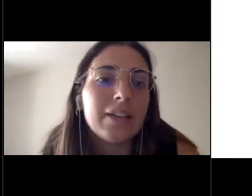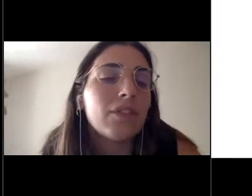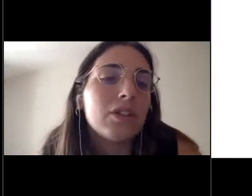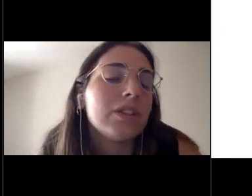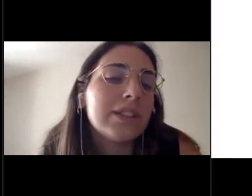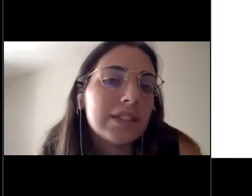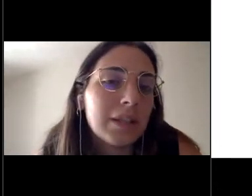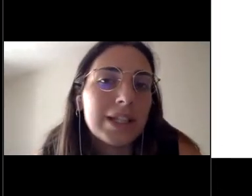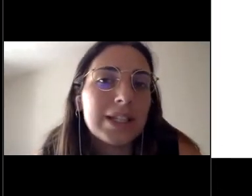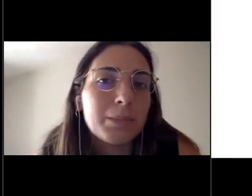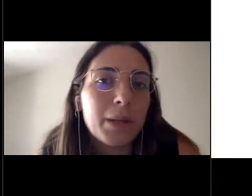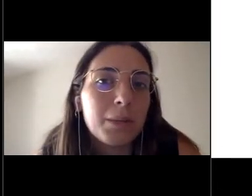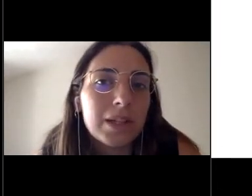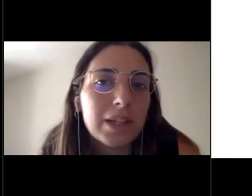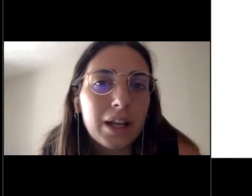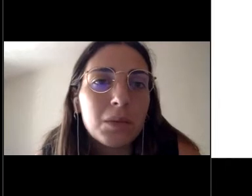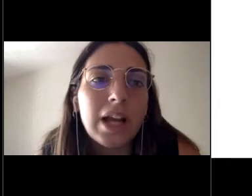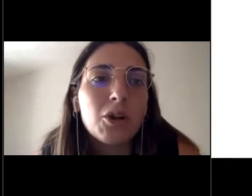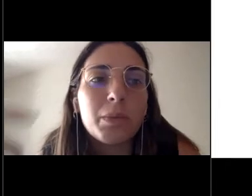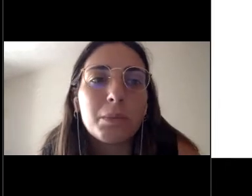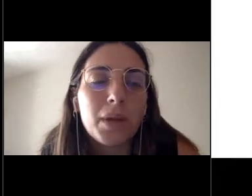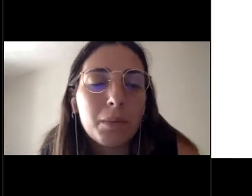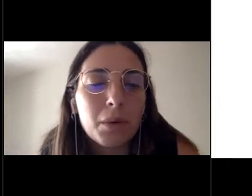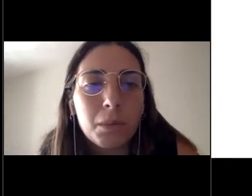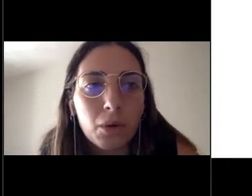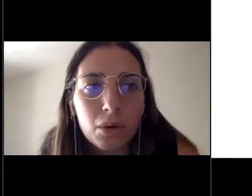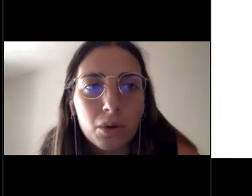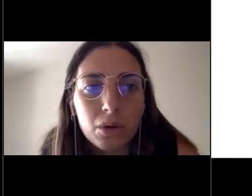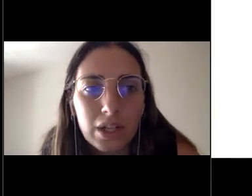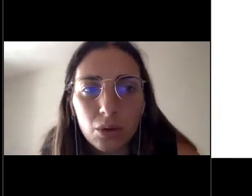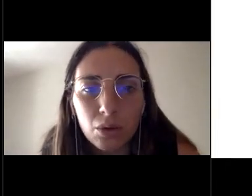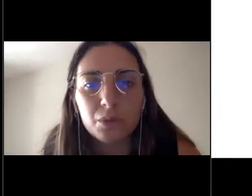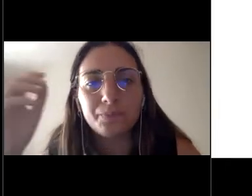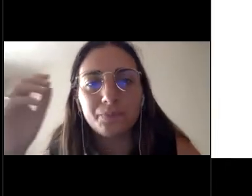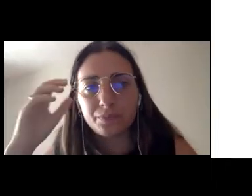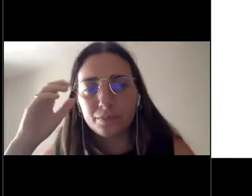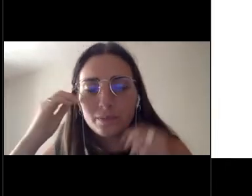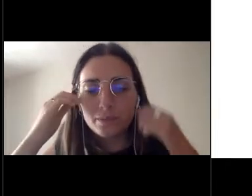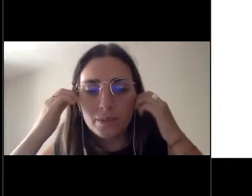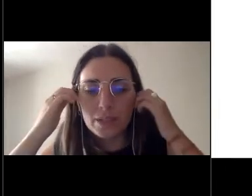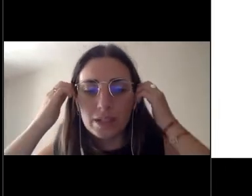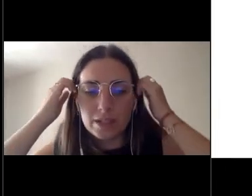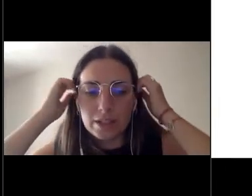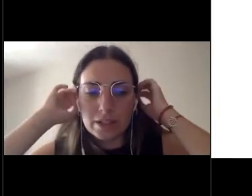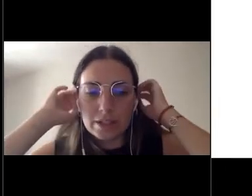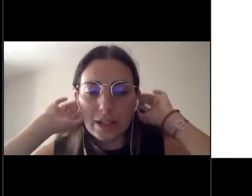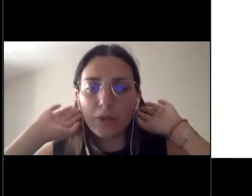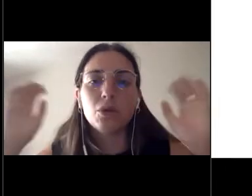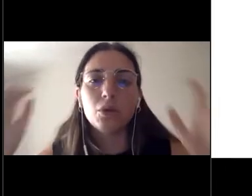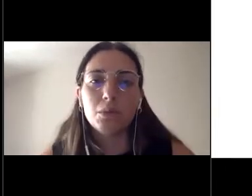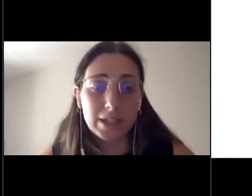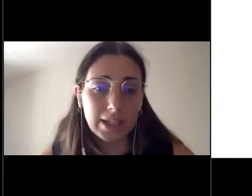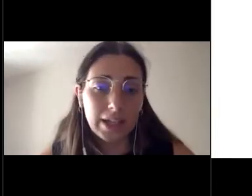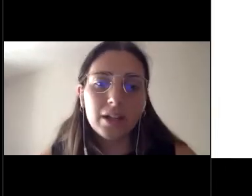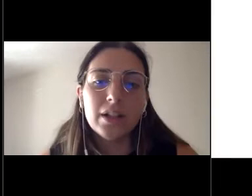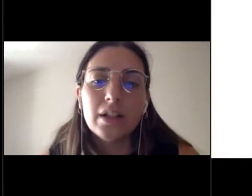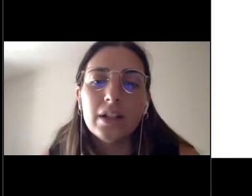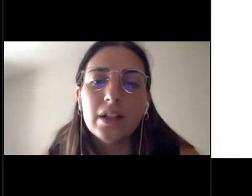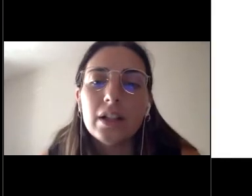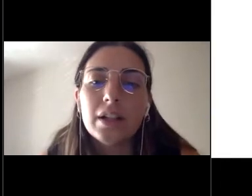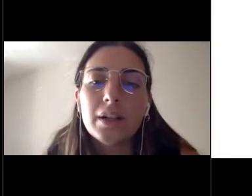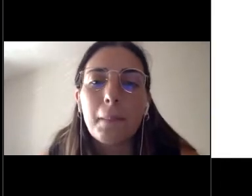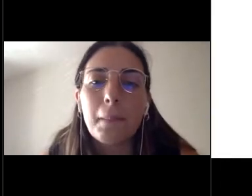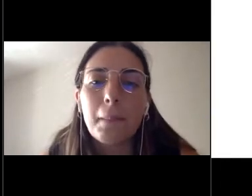che vogliono essenzialmente sperimentare il modello per poi riproporlo nelle loro nelle loro comunità